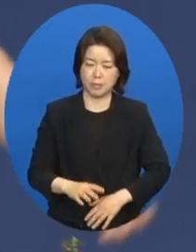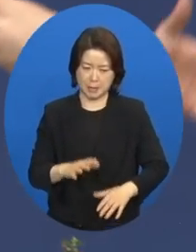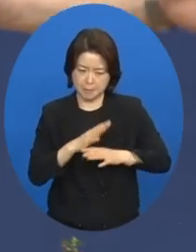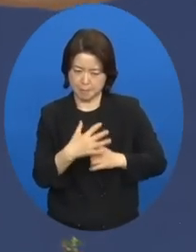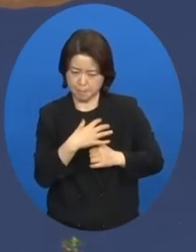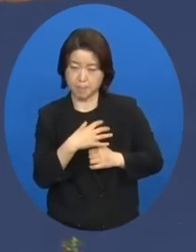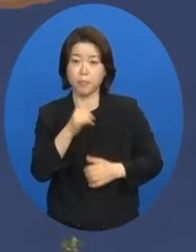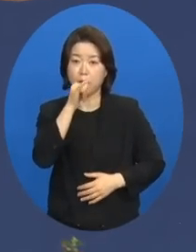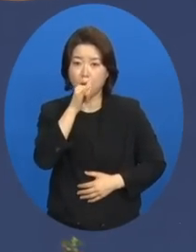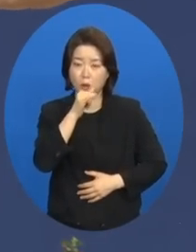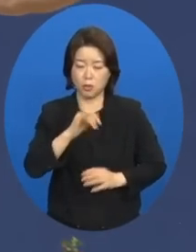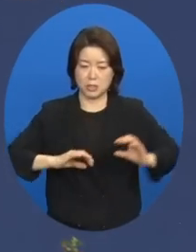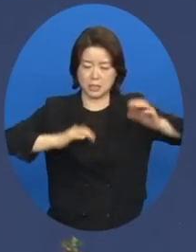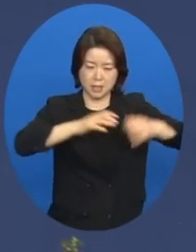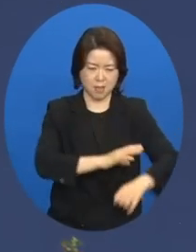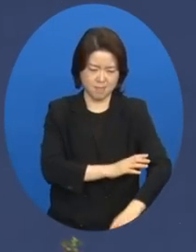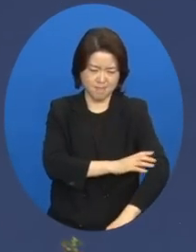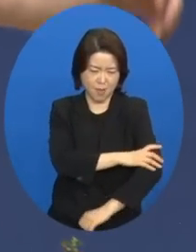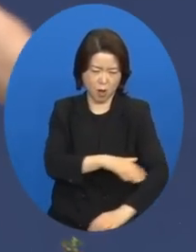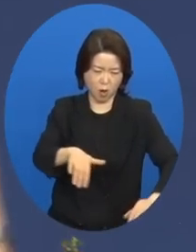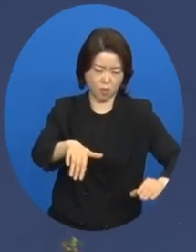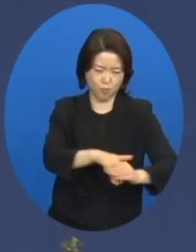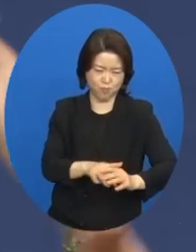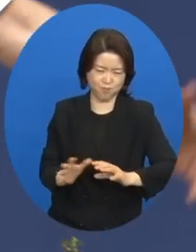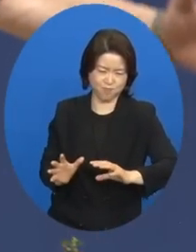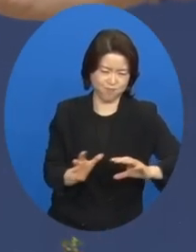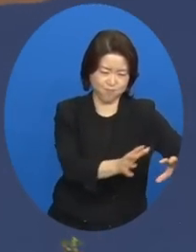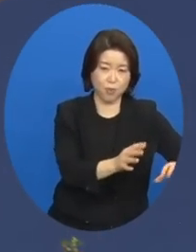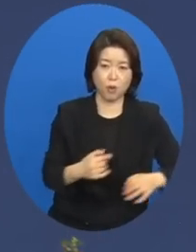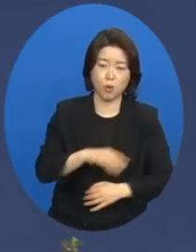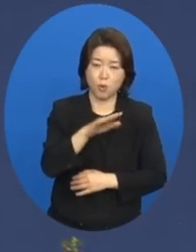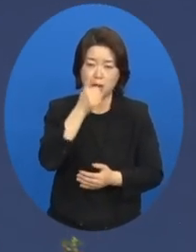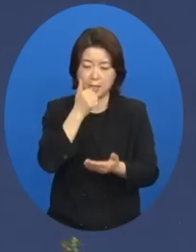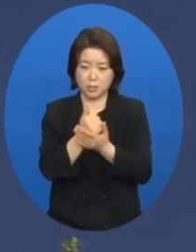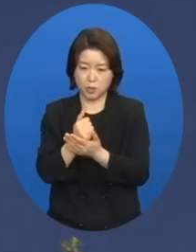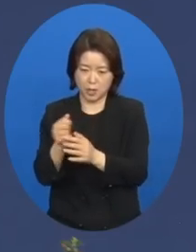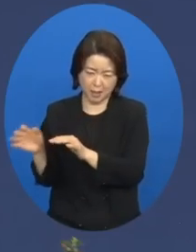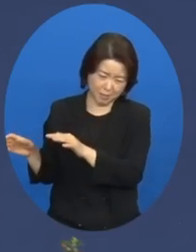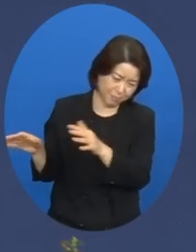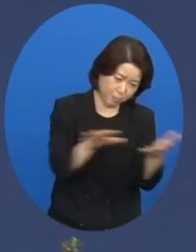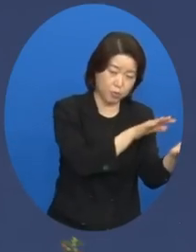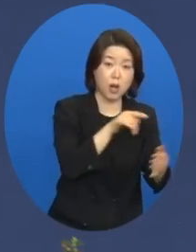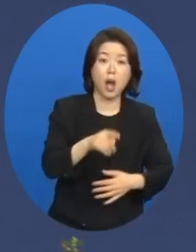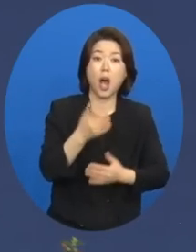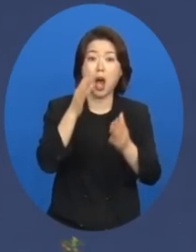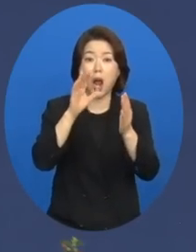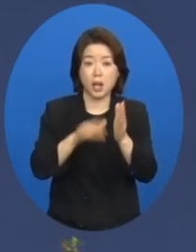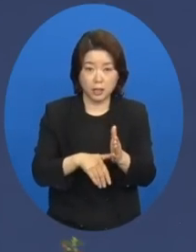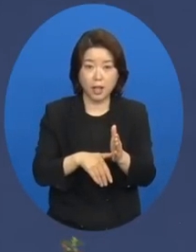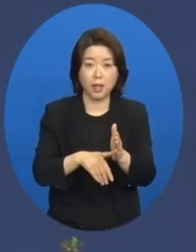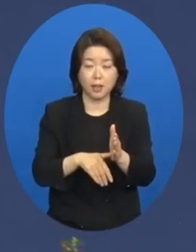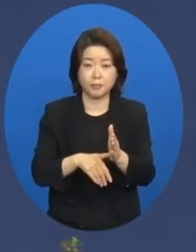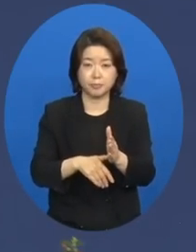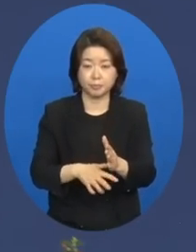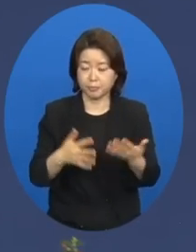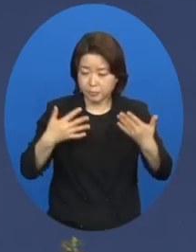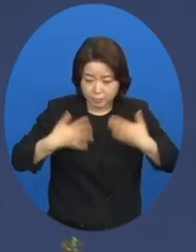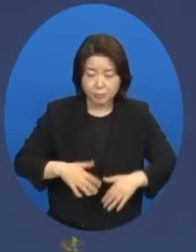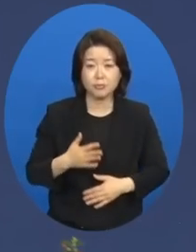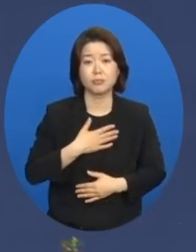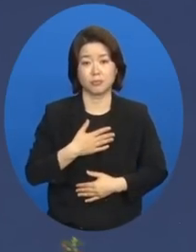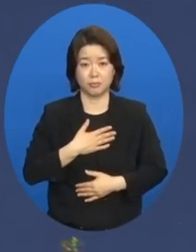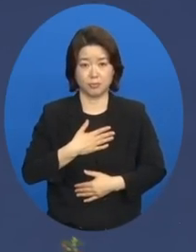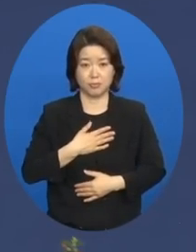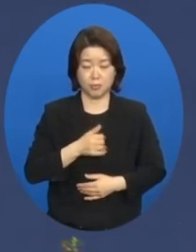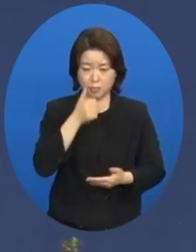주고 세속의 거대한 문화의 물결로 우리를 죄악의 쓰나미가 우리를 밀어가려고 하는 이때 허약하기 짝이 없는